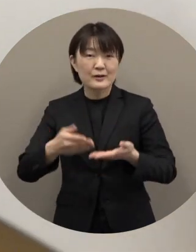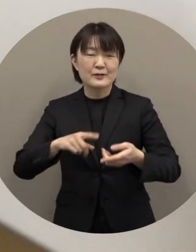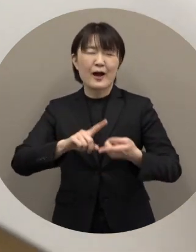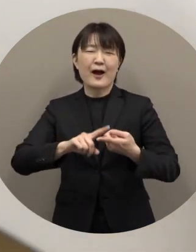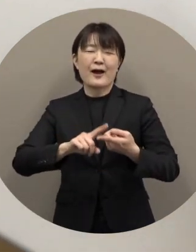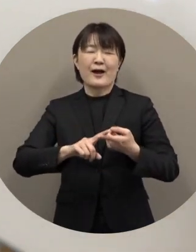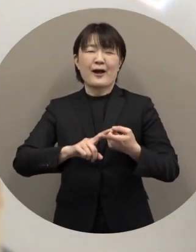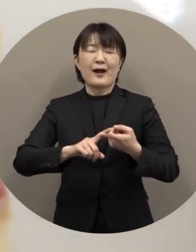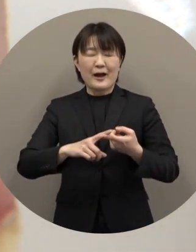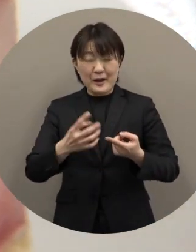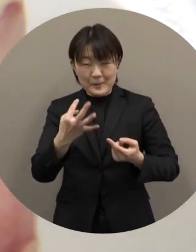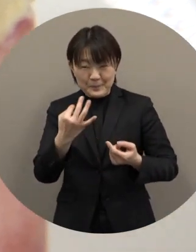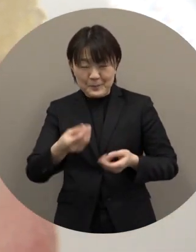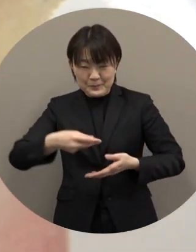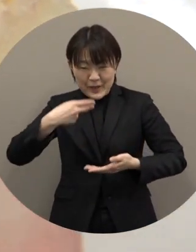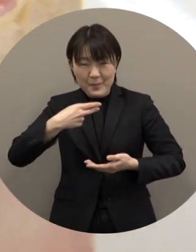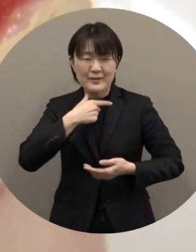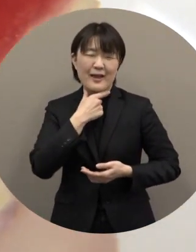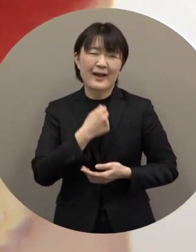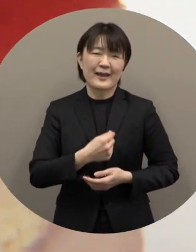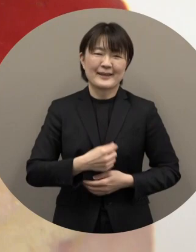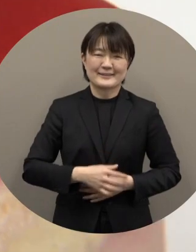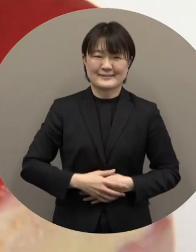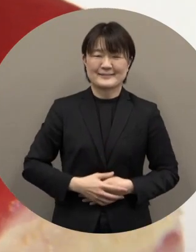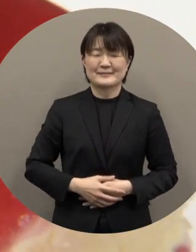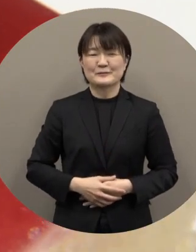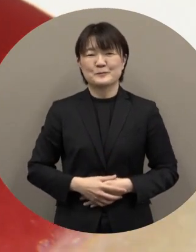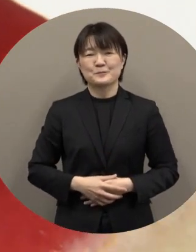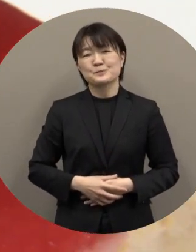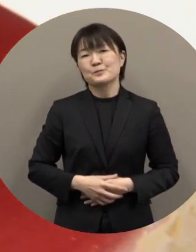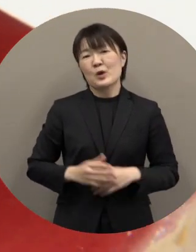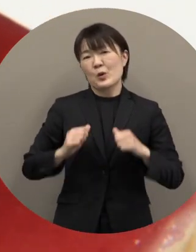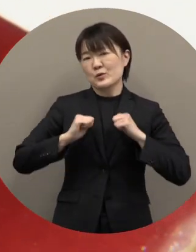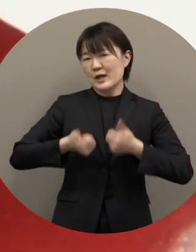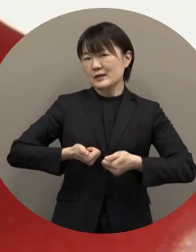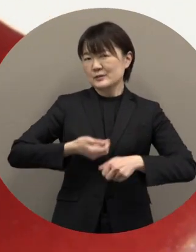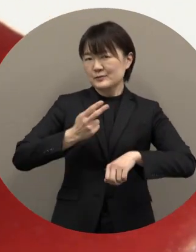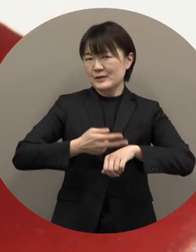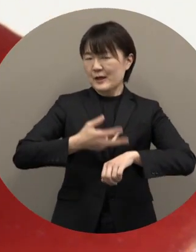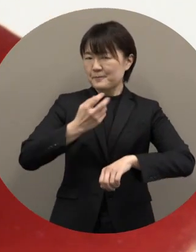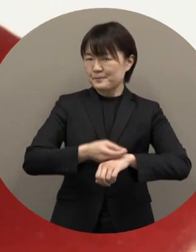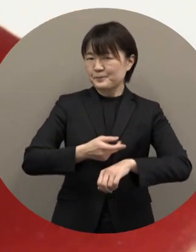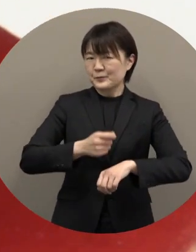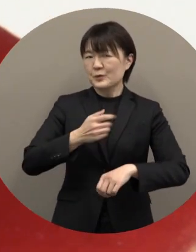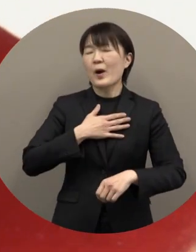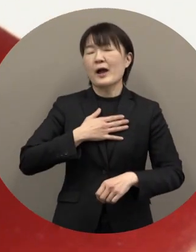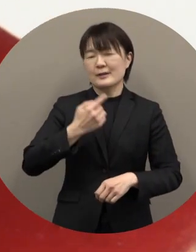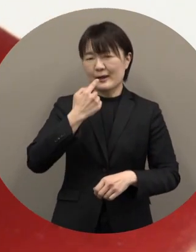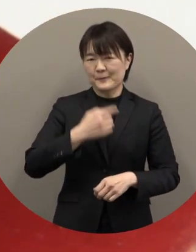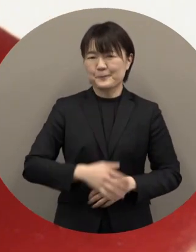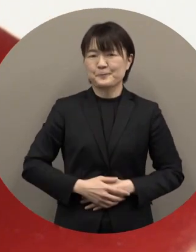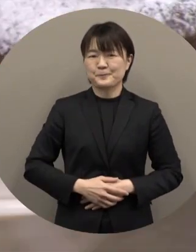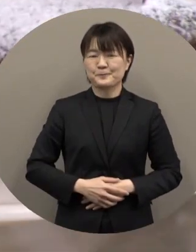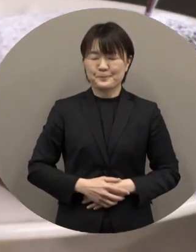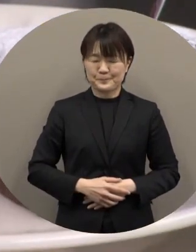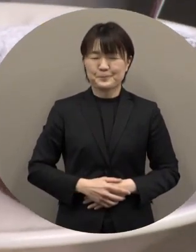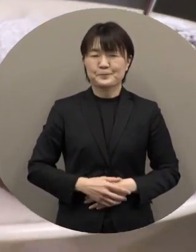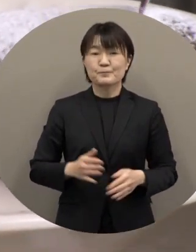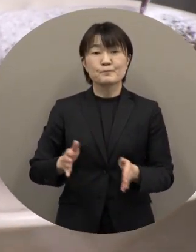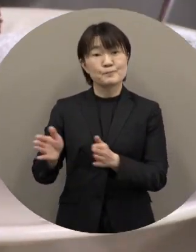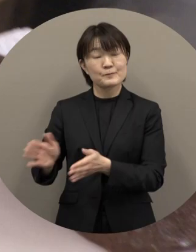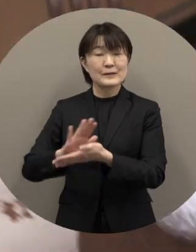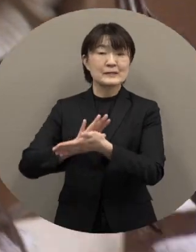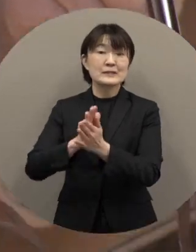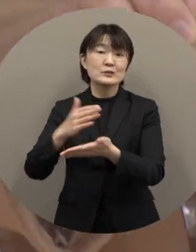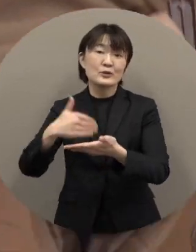何個でも食べられちゃう感じでしたね。 本当だよ、 うん、フランスの技光ってました。 そうですね、満足度が高かったですね、 はい、あとはチーズ